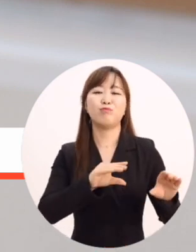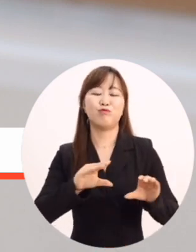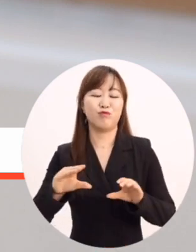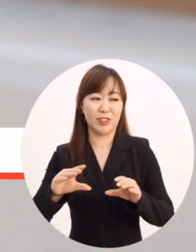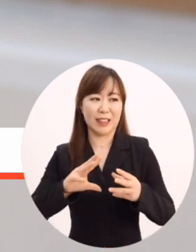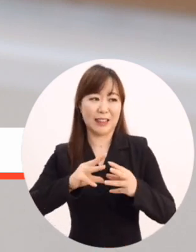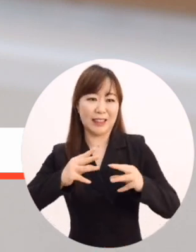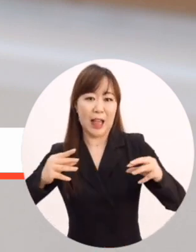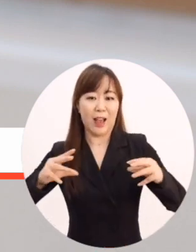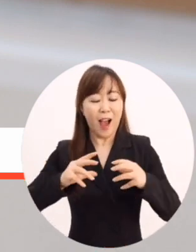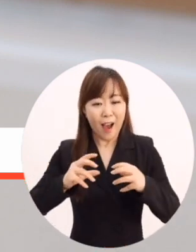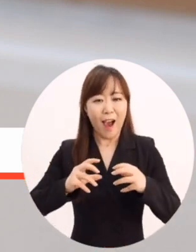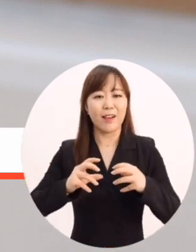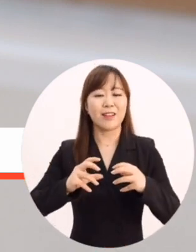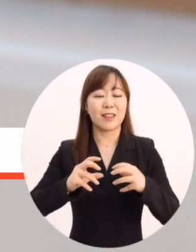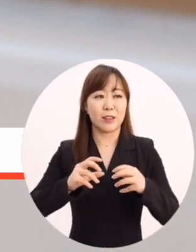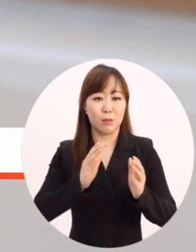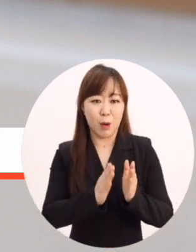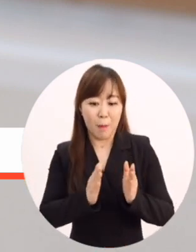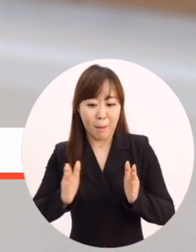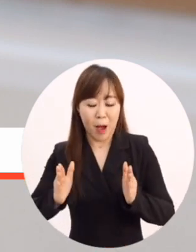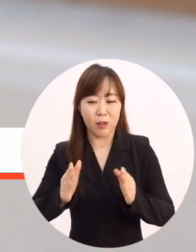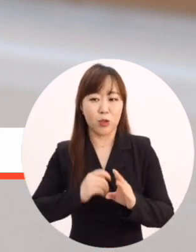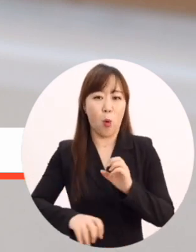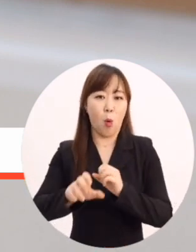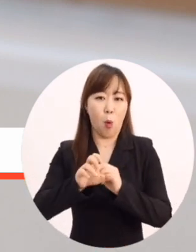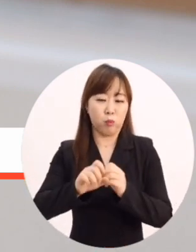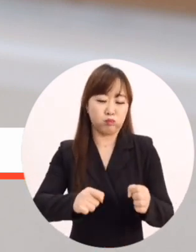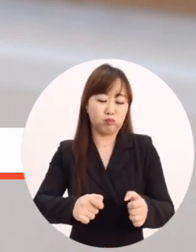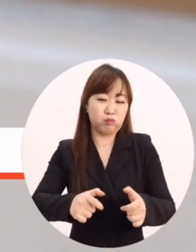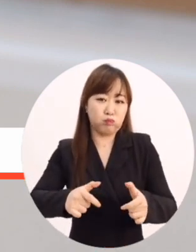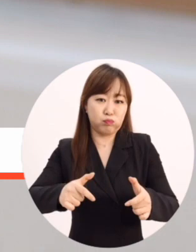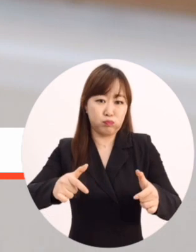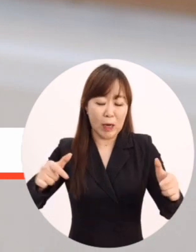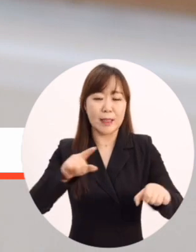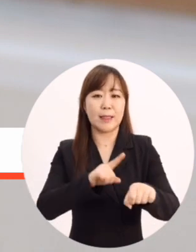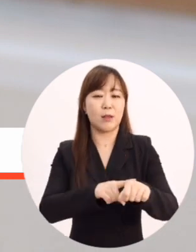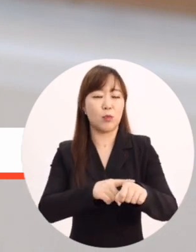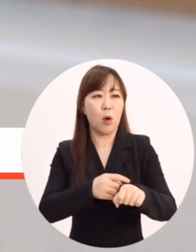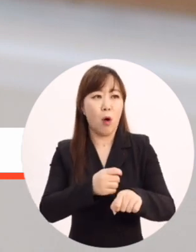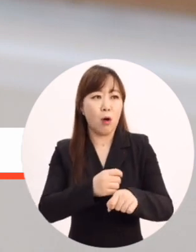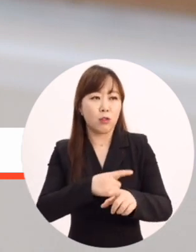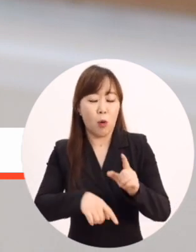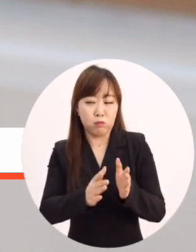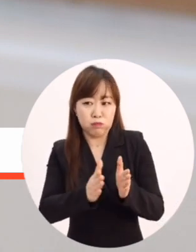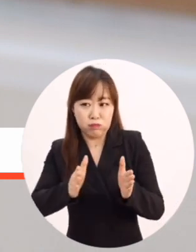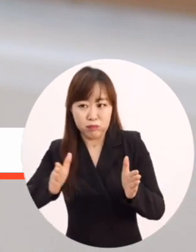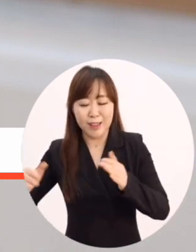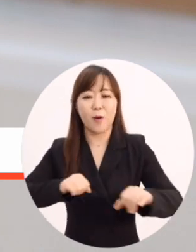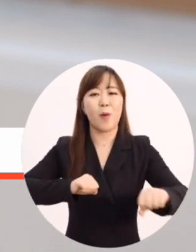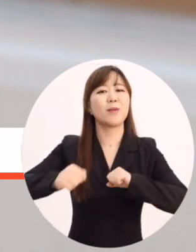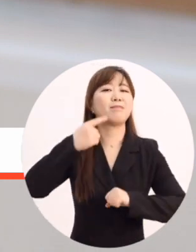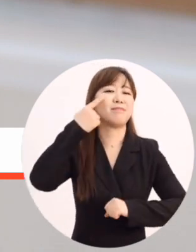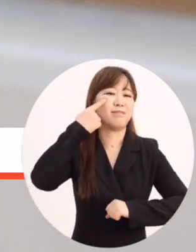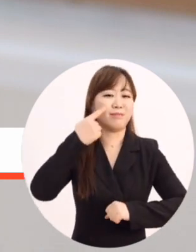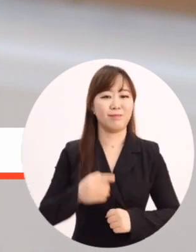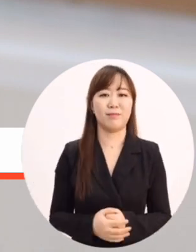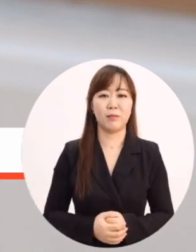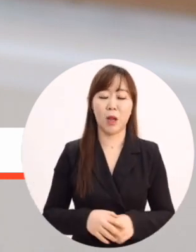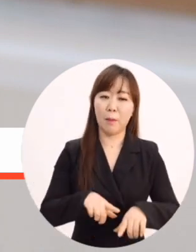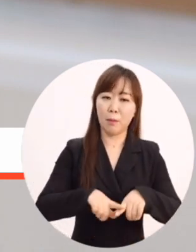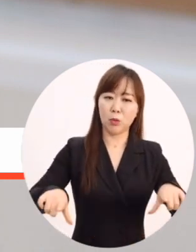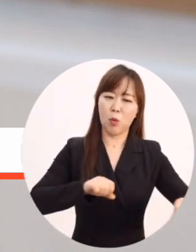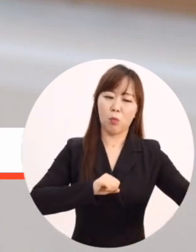부드러운 스트레칭부터 시작해 점차 활동 수준과 운동 시간을 늘려 회복하도록 합니다.